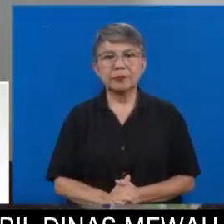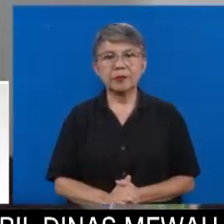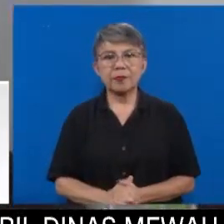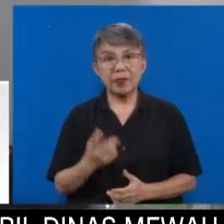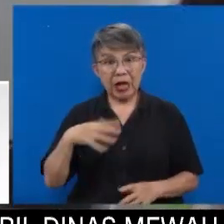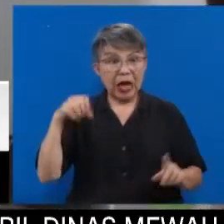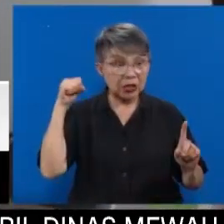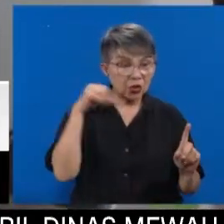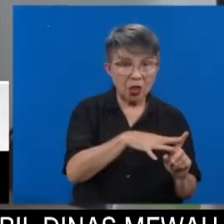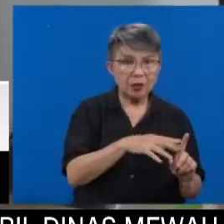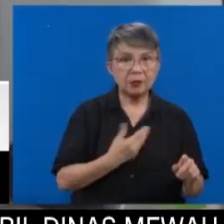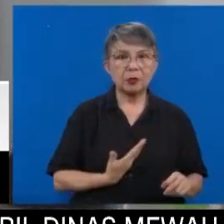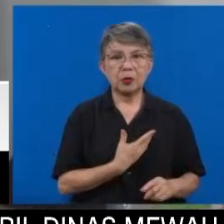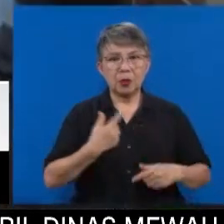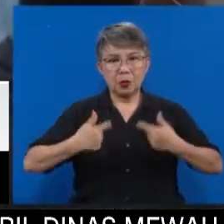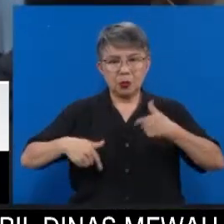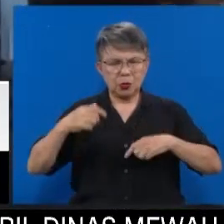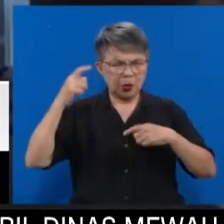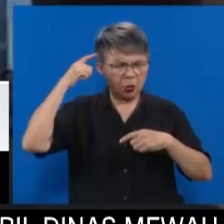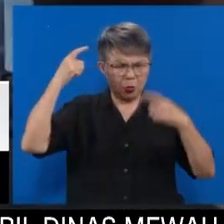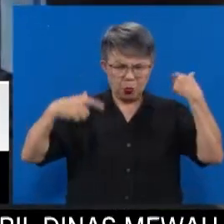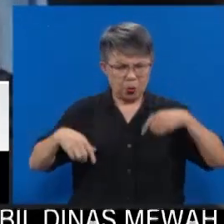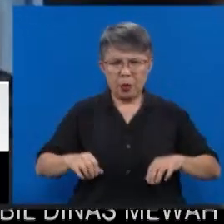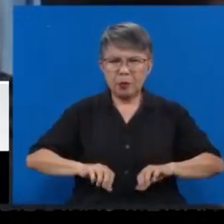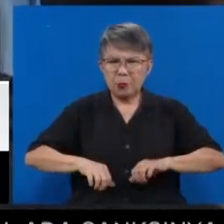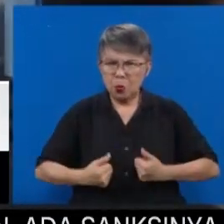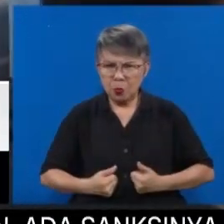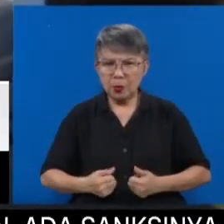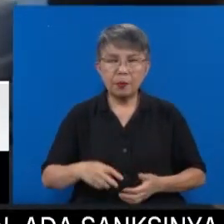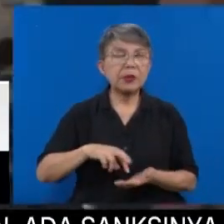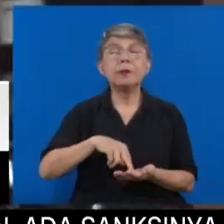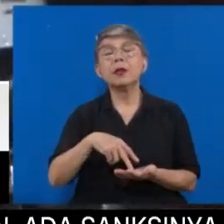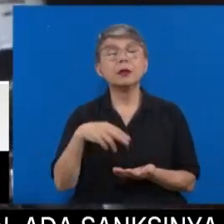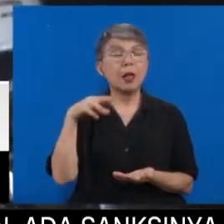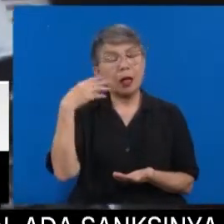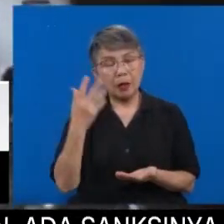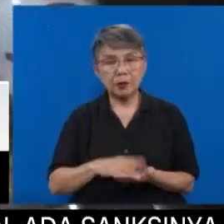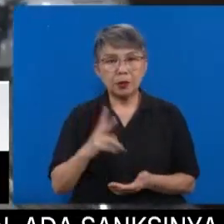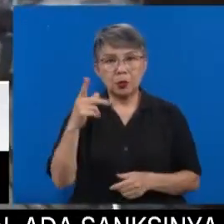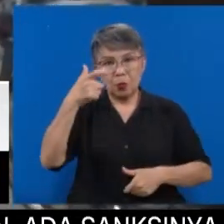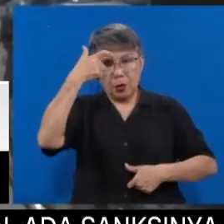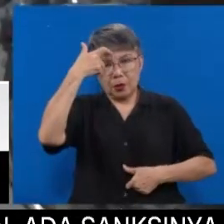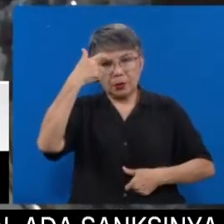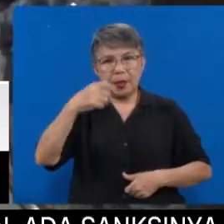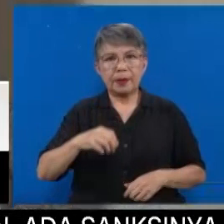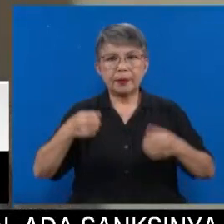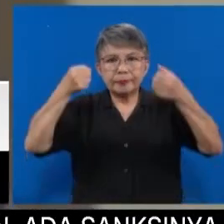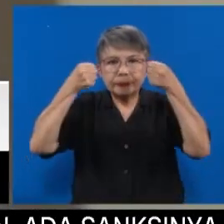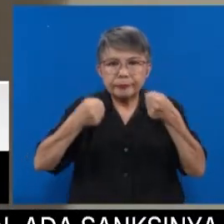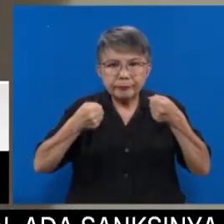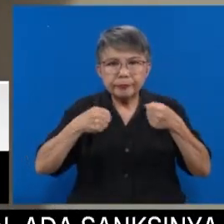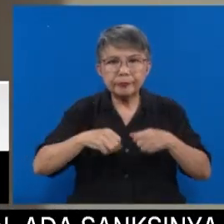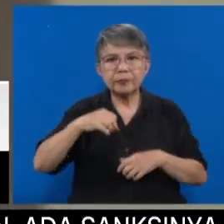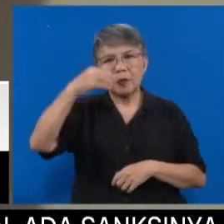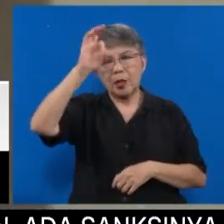Akibat pengeroyokan ini, korban menderita luka serius di sekujur tubuh dan belum sadarkan diri. Dua tersangka pelaku kini mendekam di sel tahanan